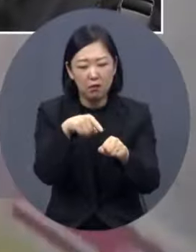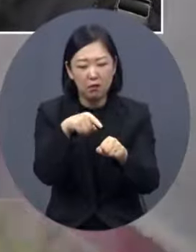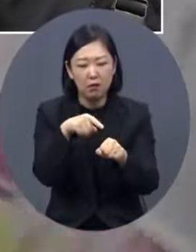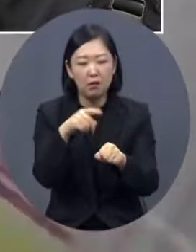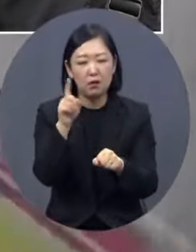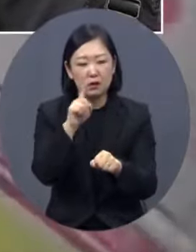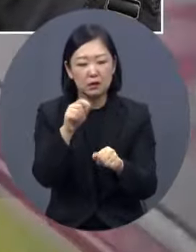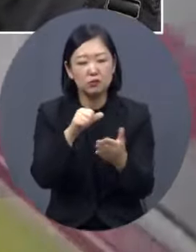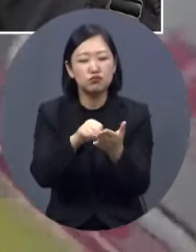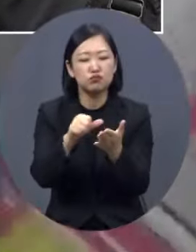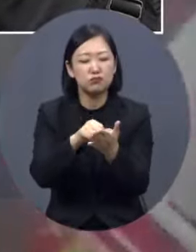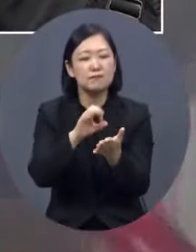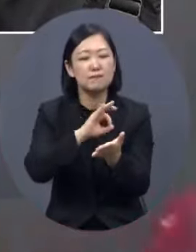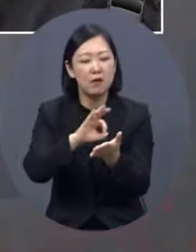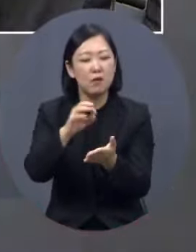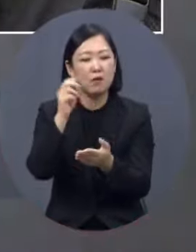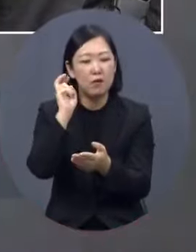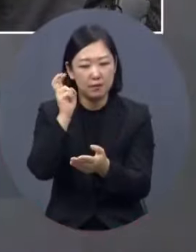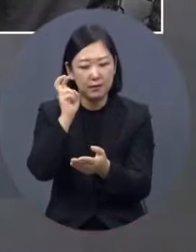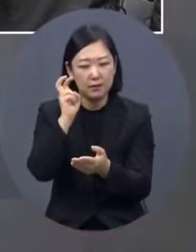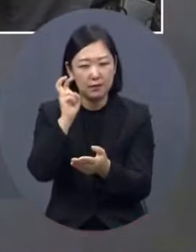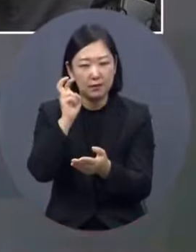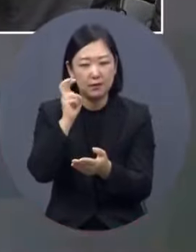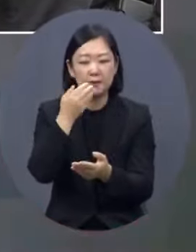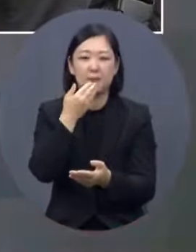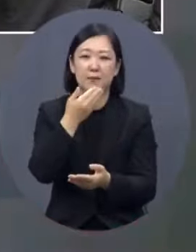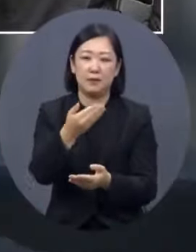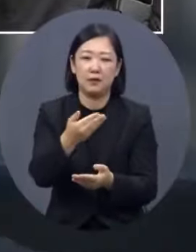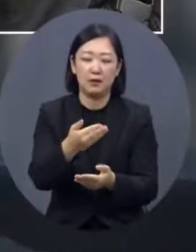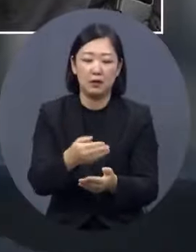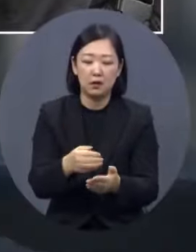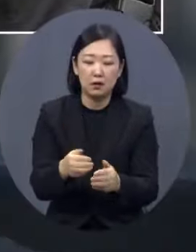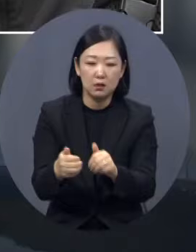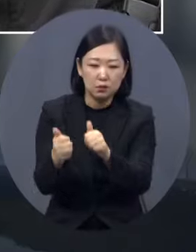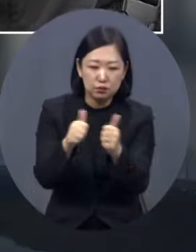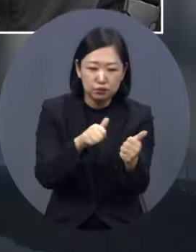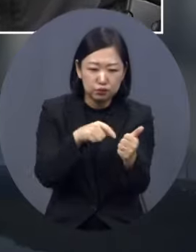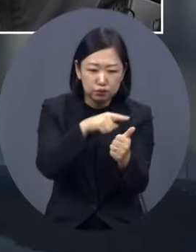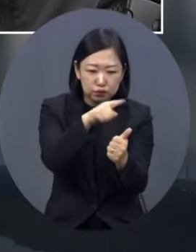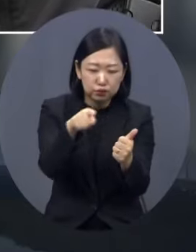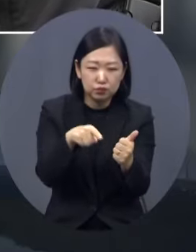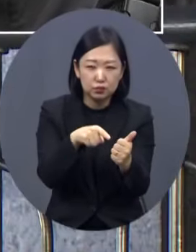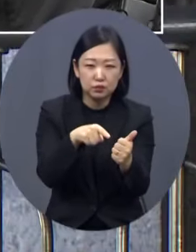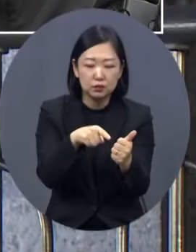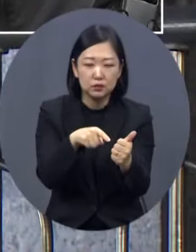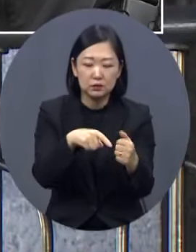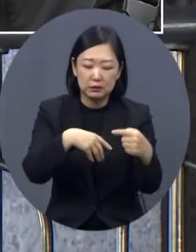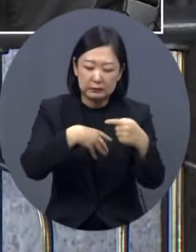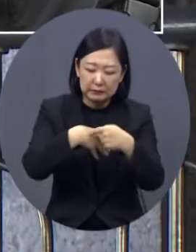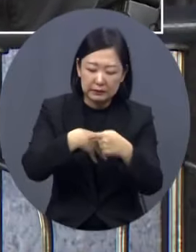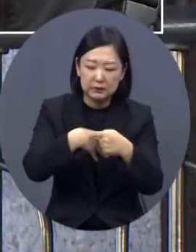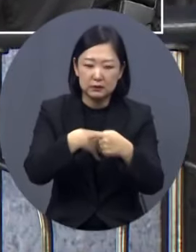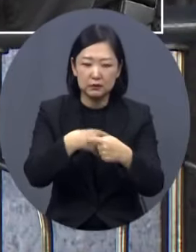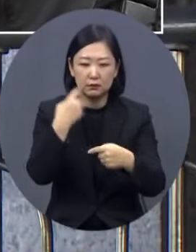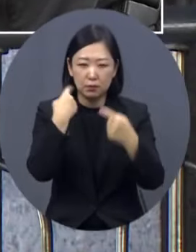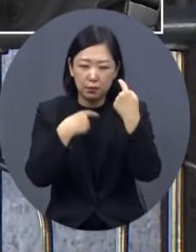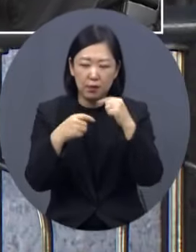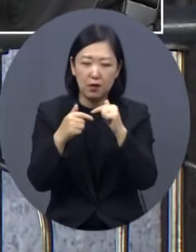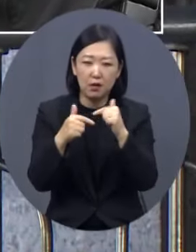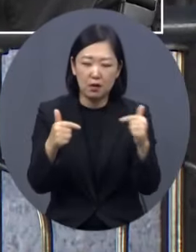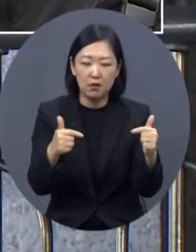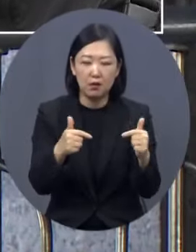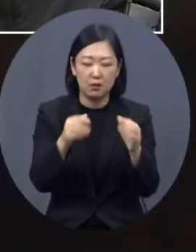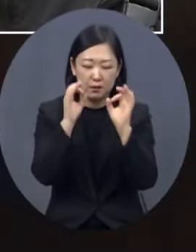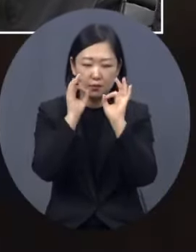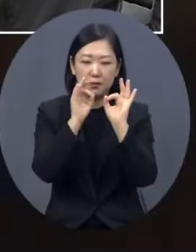있겠구나라는 걸 추정할 수 있었고 그 시신의 외표면에 그런 손상